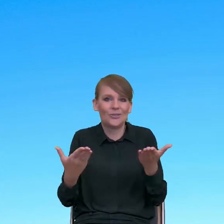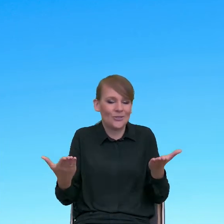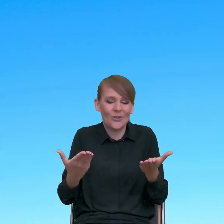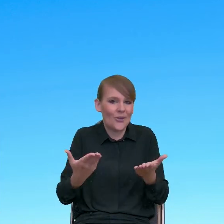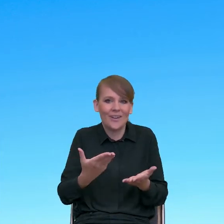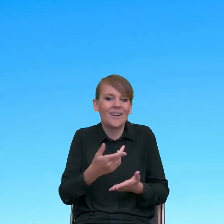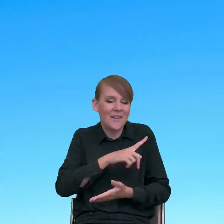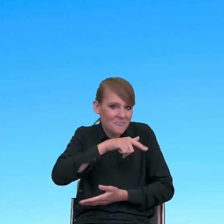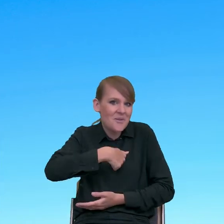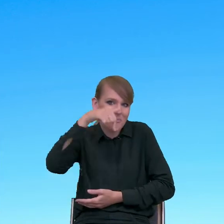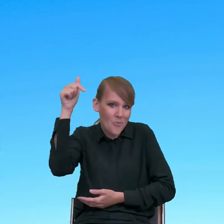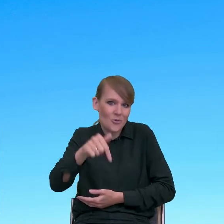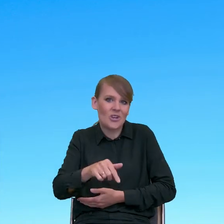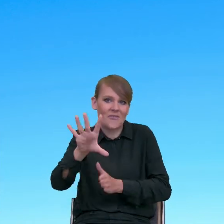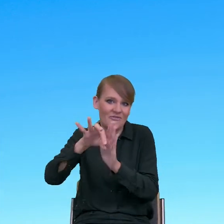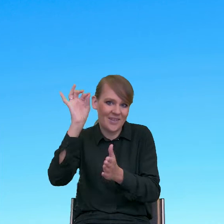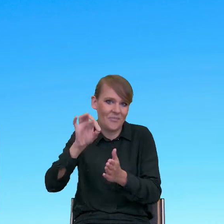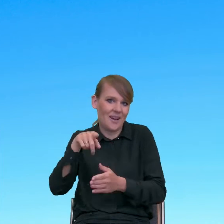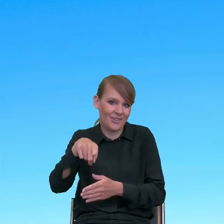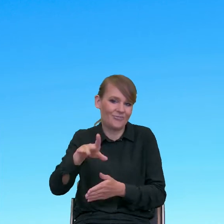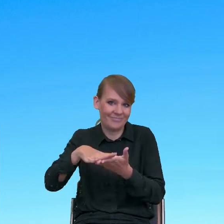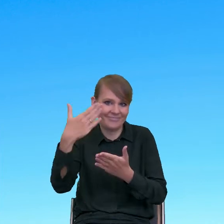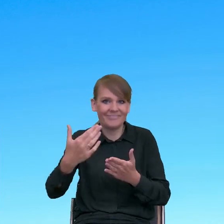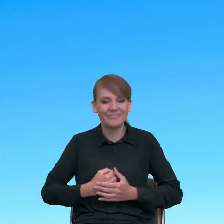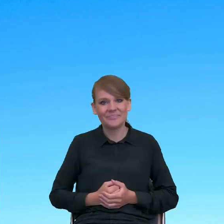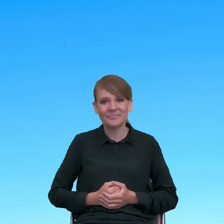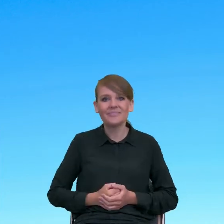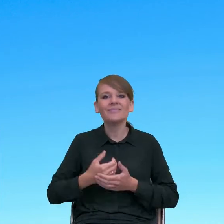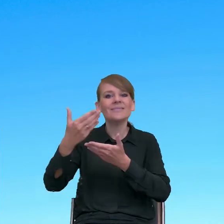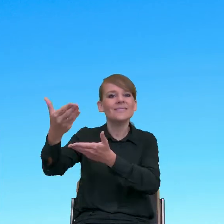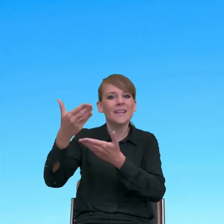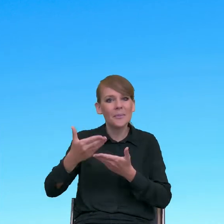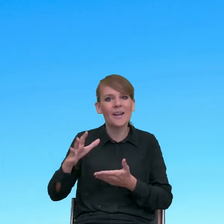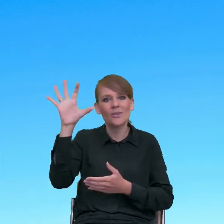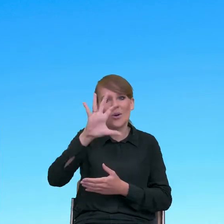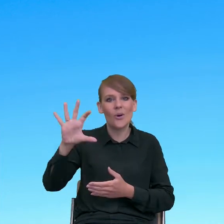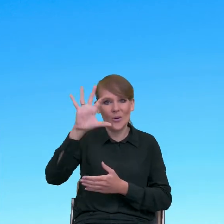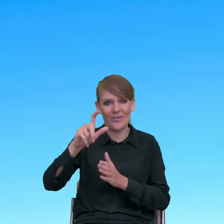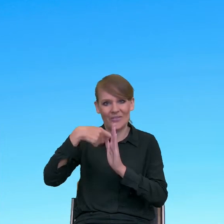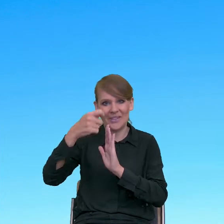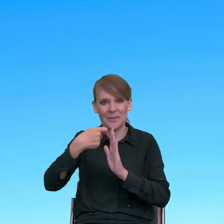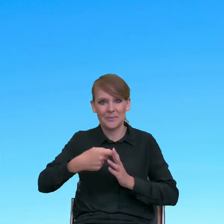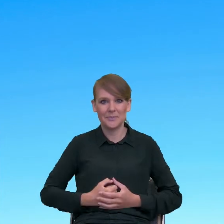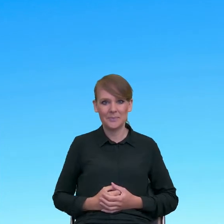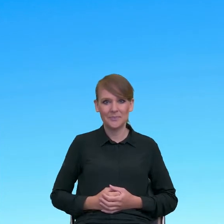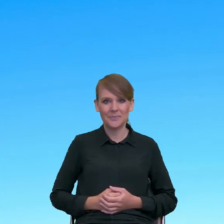po prostu musieliśmy go docenić. Zapraszam do obejrzenia tego materiału.